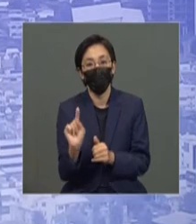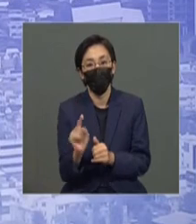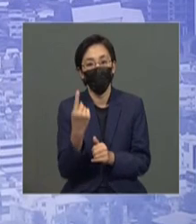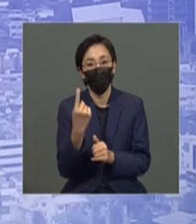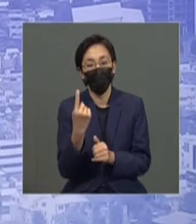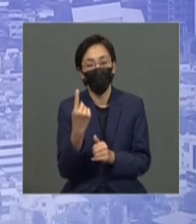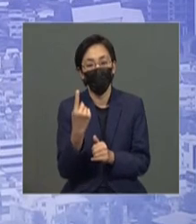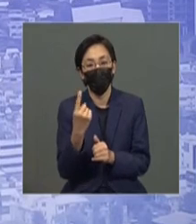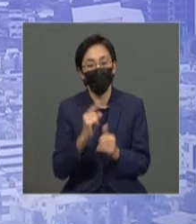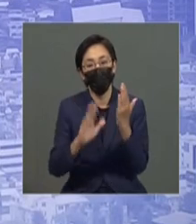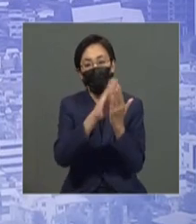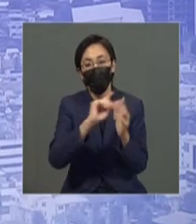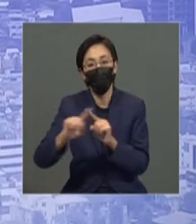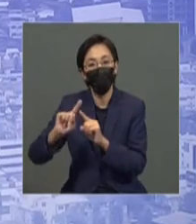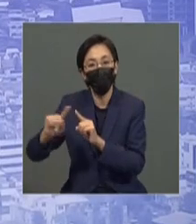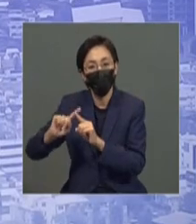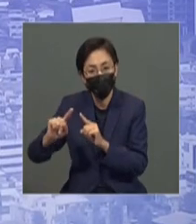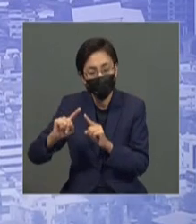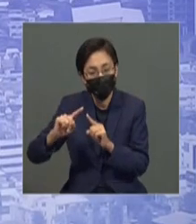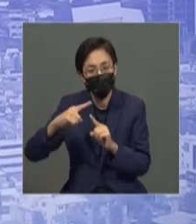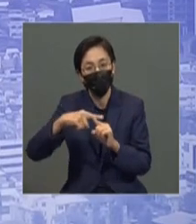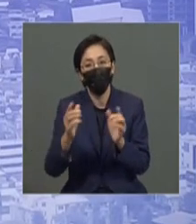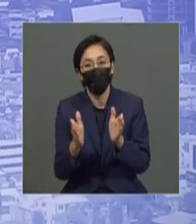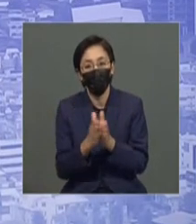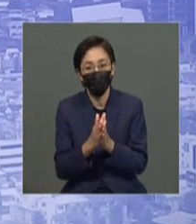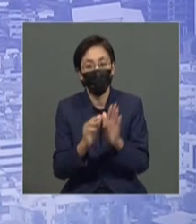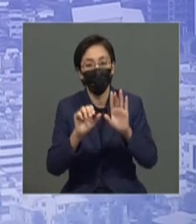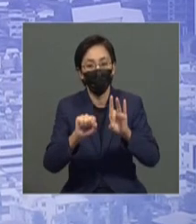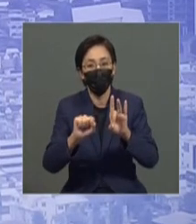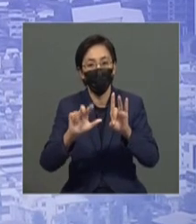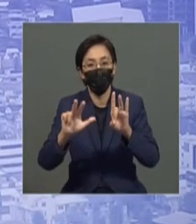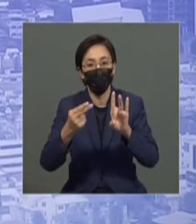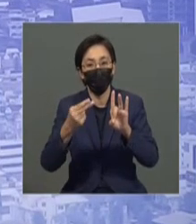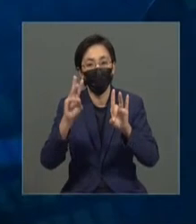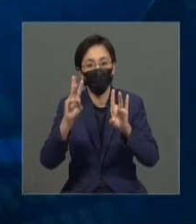ม่ของทุกประเทศทั่วโลกนะคะอยู่ที่